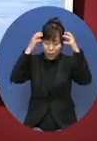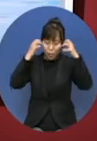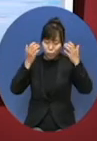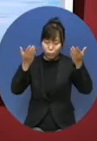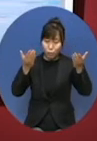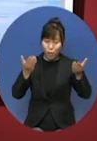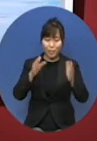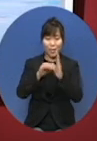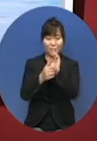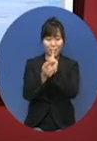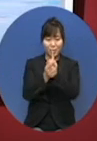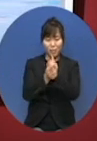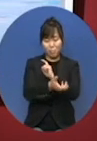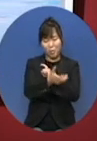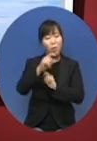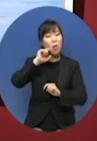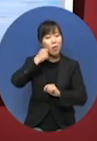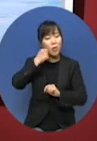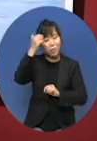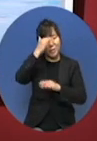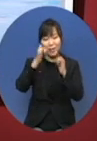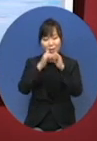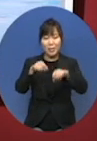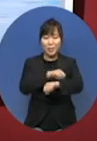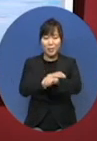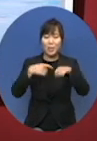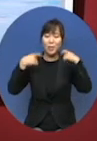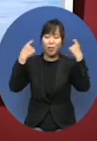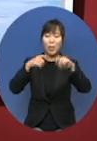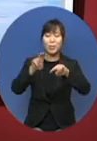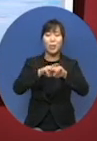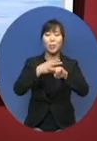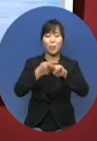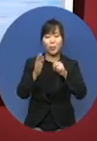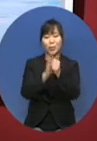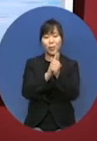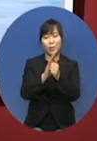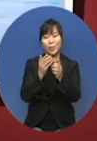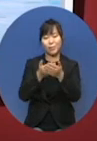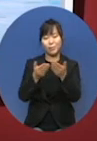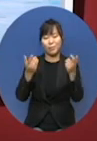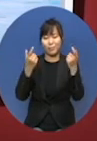휴가철을 맞아 이동이 어려운 관람객들에게 특별한